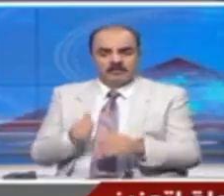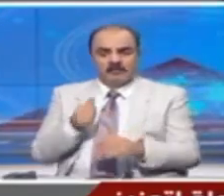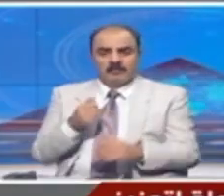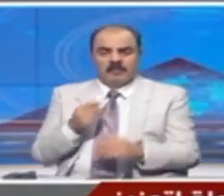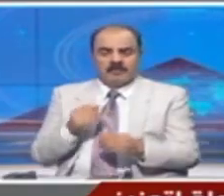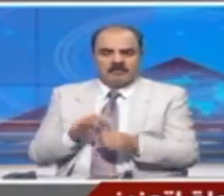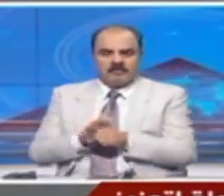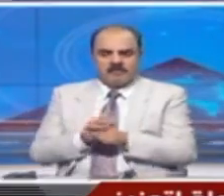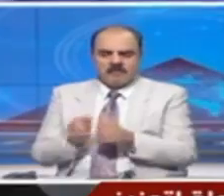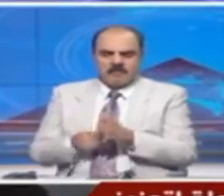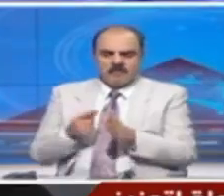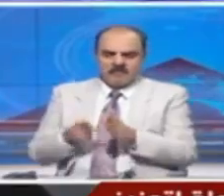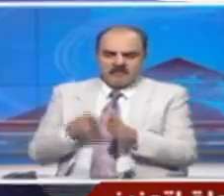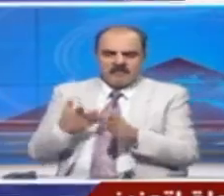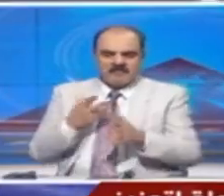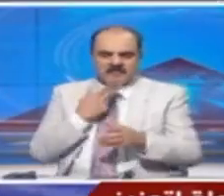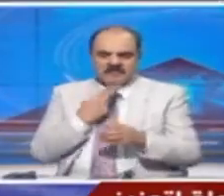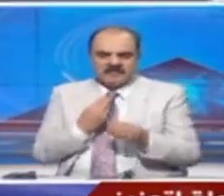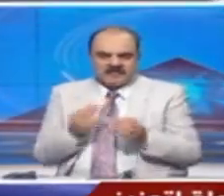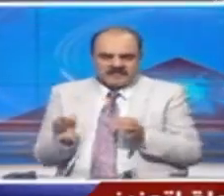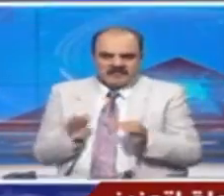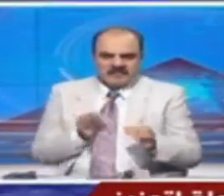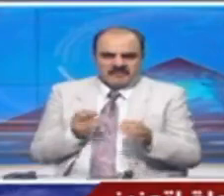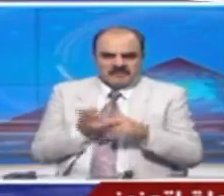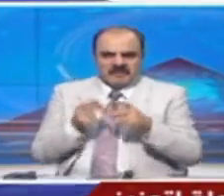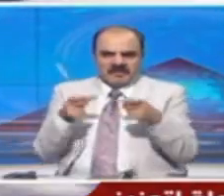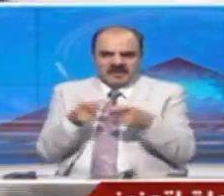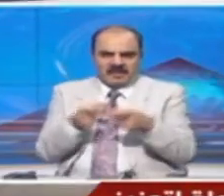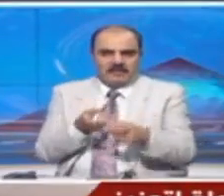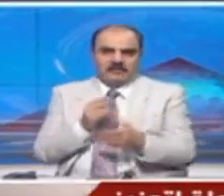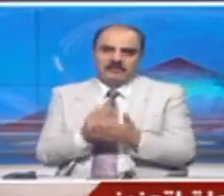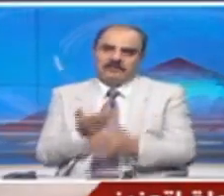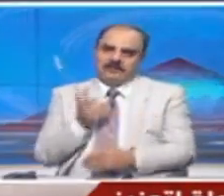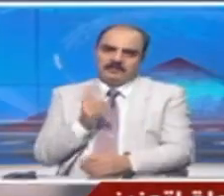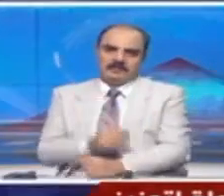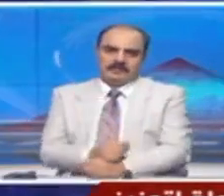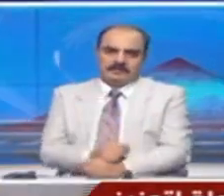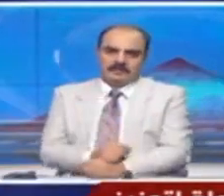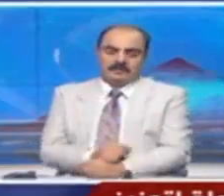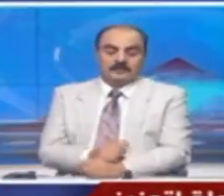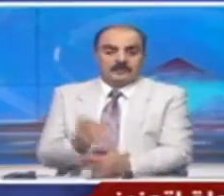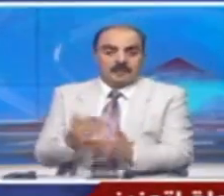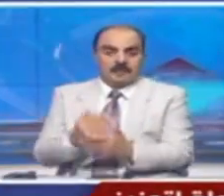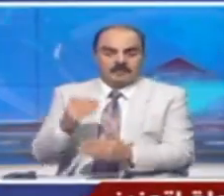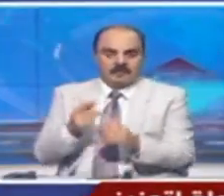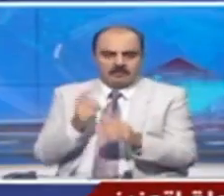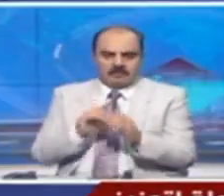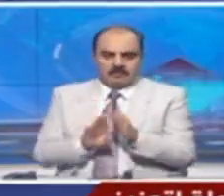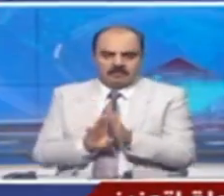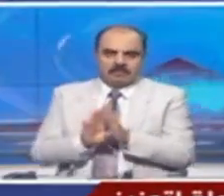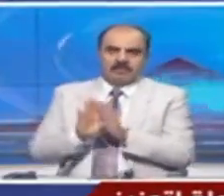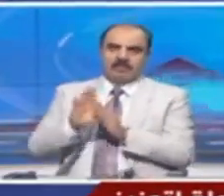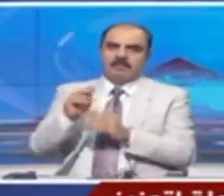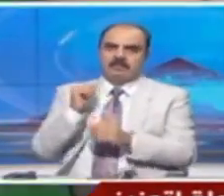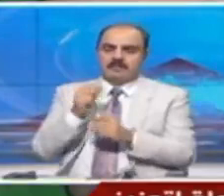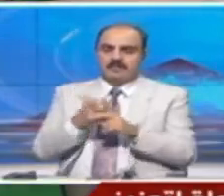موجات لفيروس كورونا ونقص ملحوظ في أعداد الإصابات الفترة الماضية والتي عادت للصعود مع